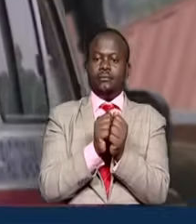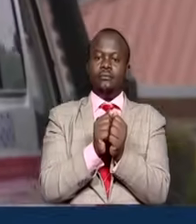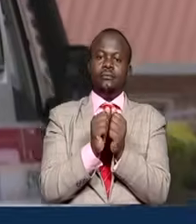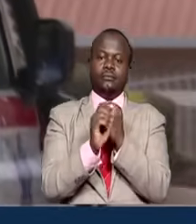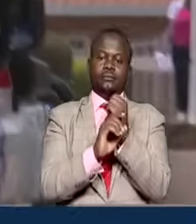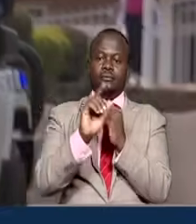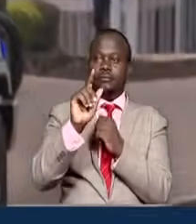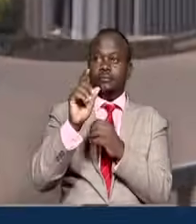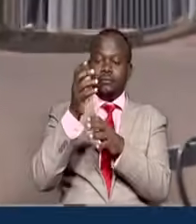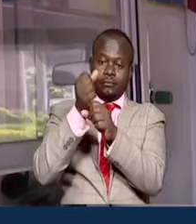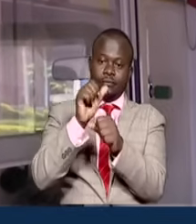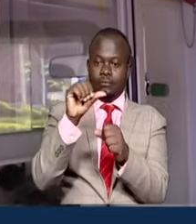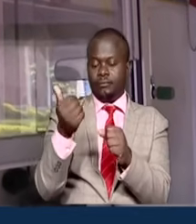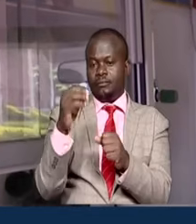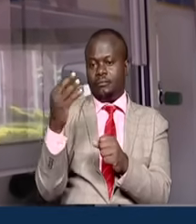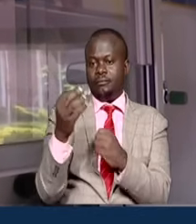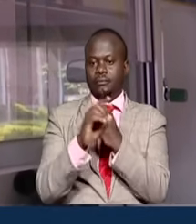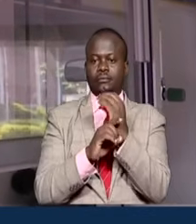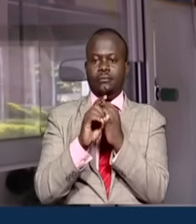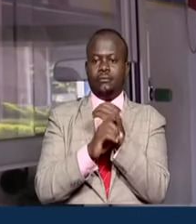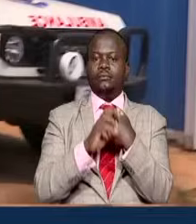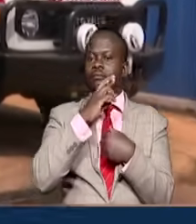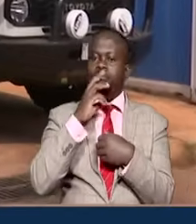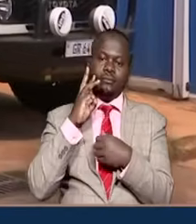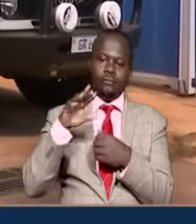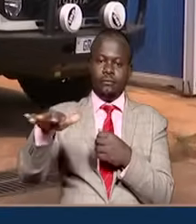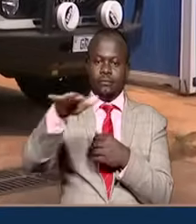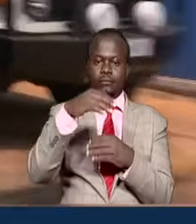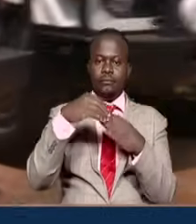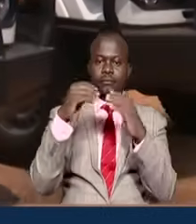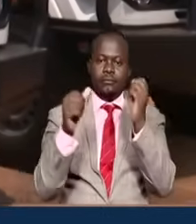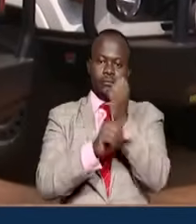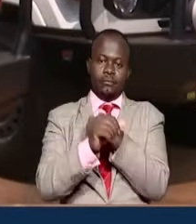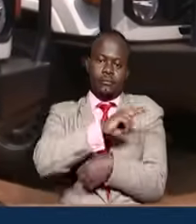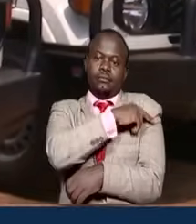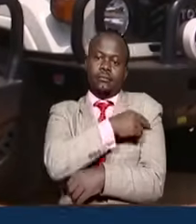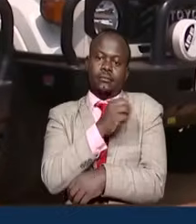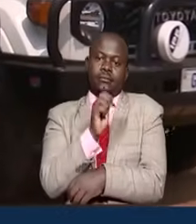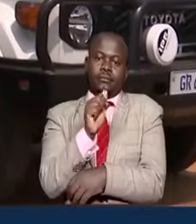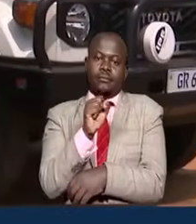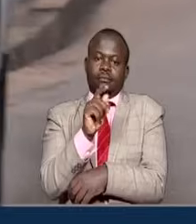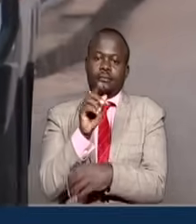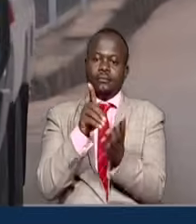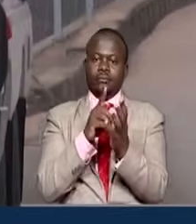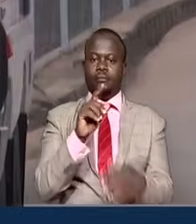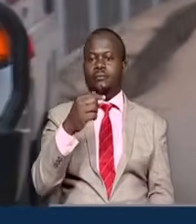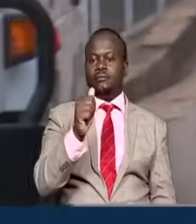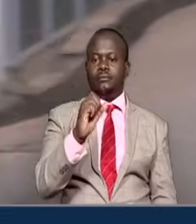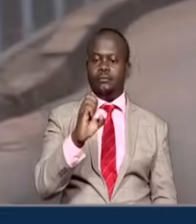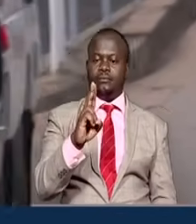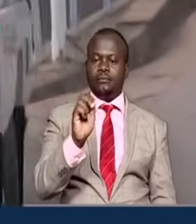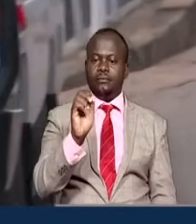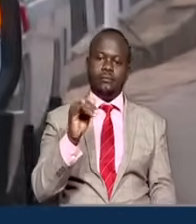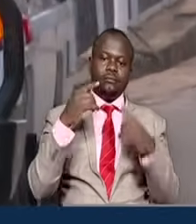Kicukiro n'ibindi 3 byo mu karere ka Rwamagana. Umuyobozi wungirije w'ibitaro bya Masaka Dr. Gacuti Elive avuga ko kuri ibi